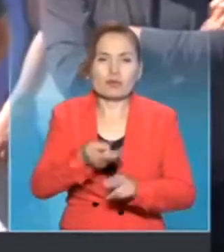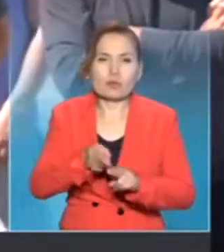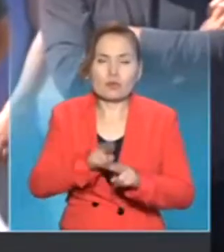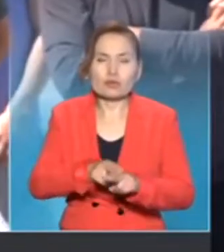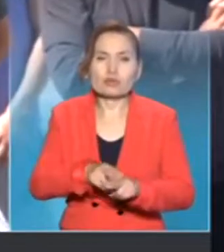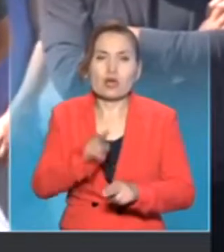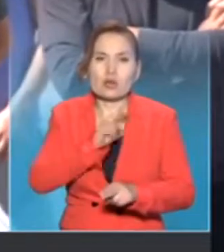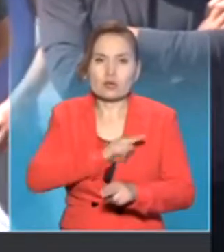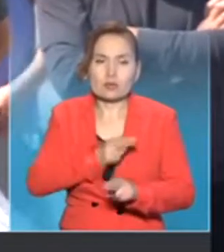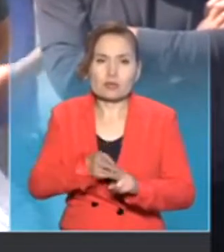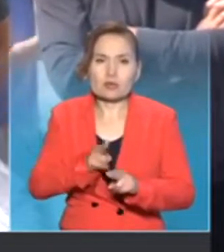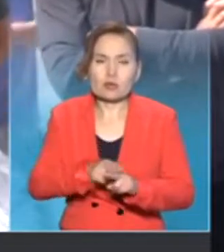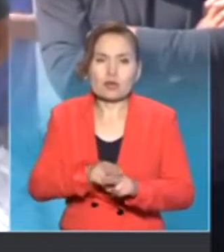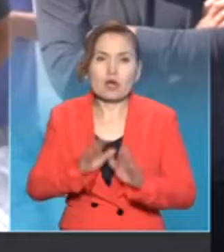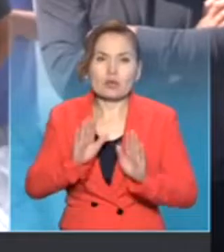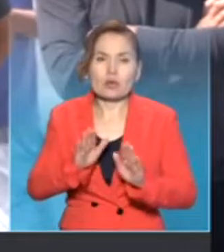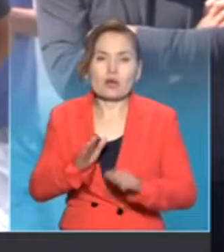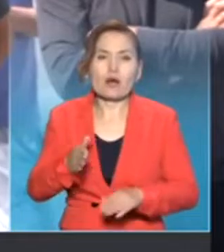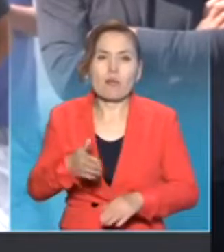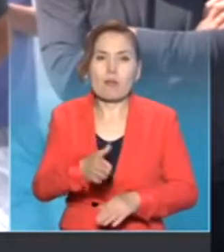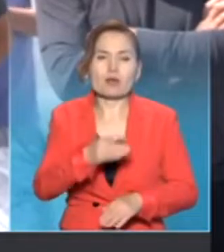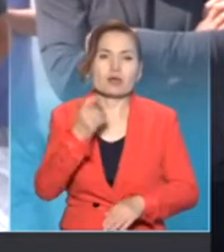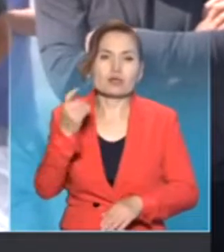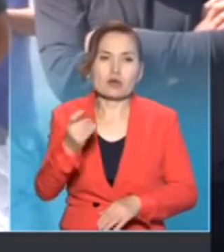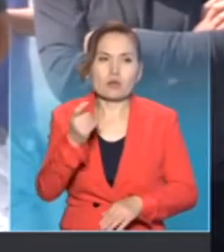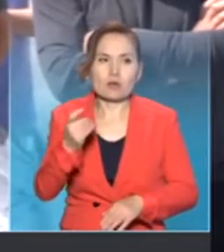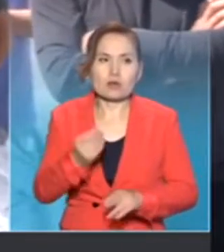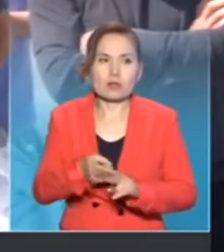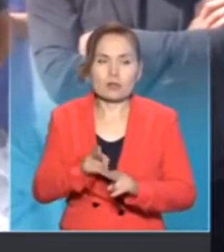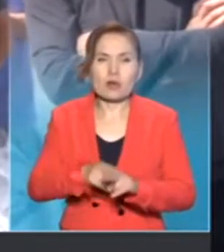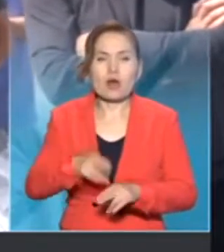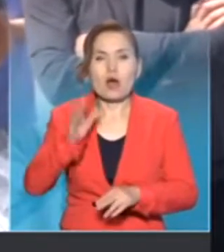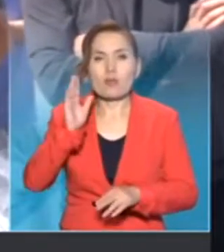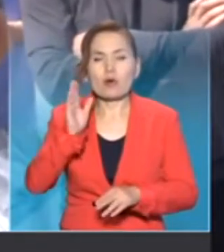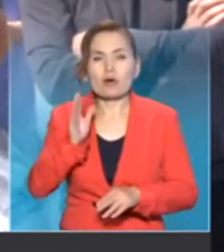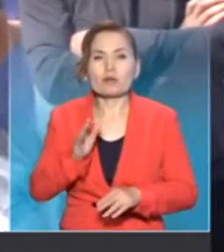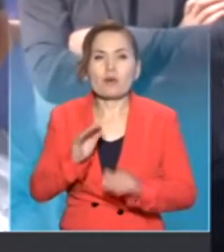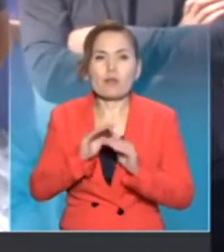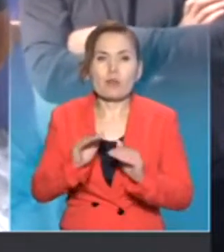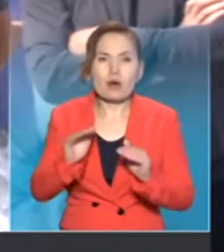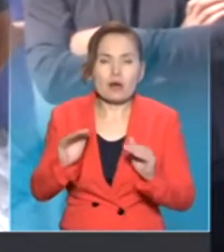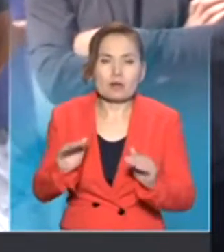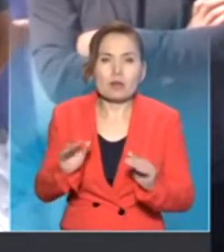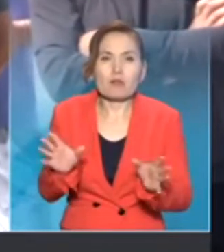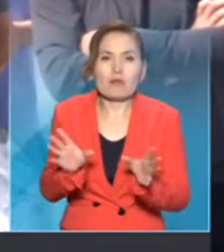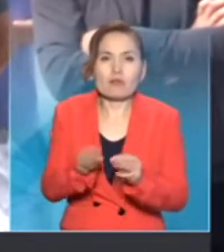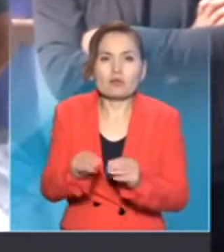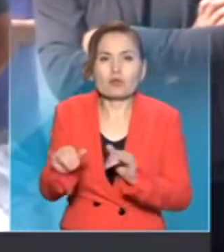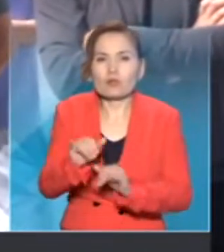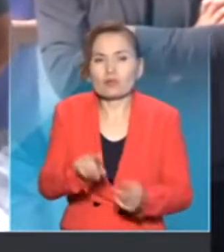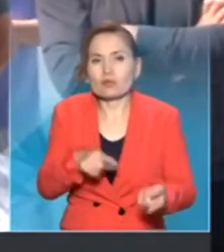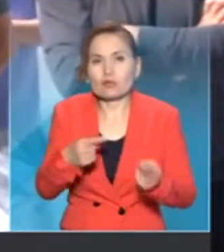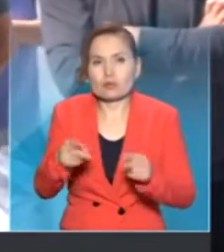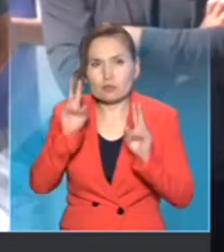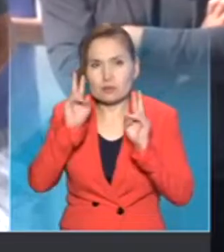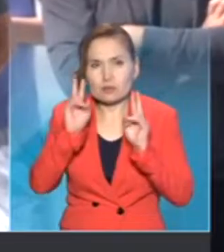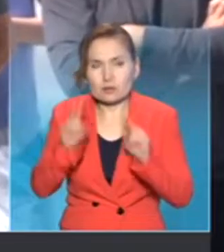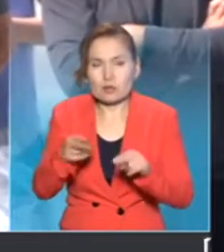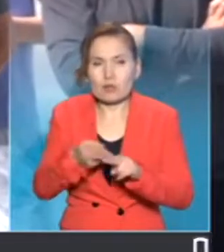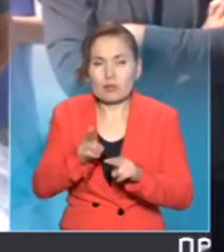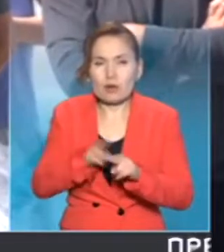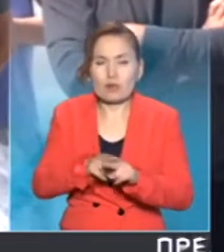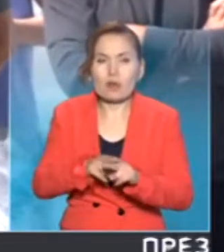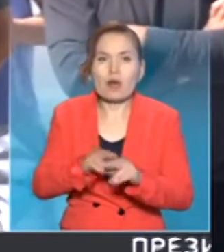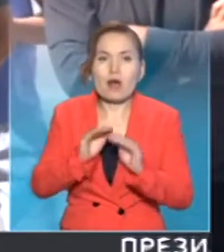бізде тіршілік көзі жоқ, тек қана балық шаруашылығы. Сондықтан енді келешек балаларымыз қайда кетеді, қайда барып біз күн көреді олар.